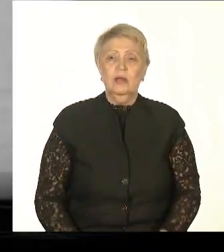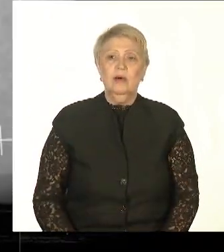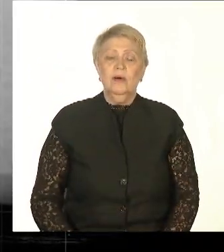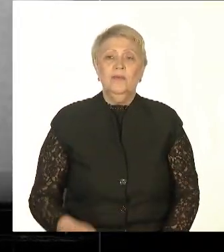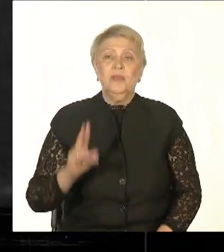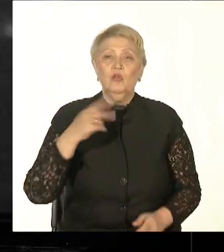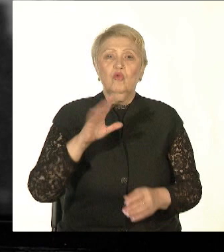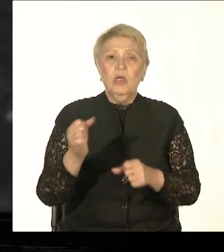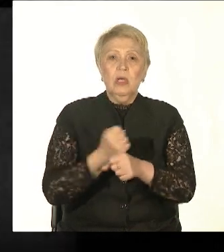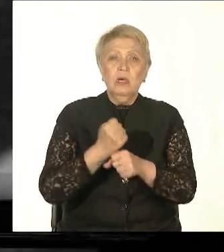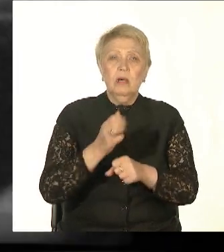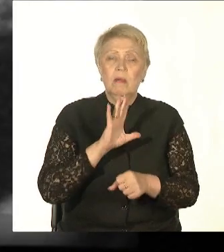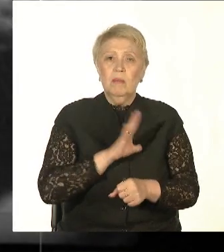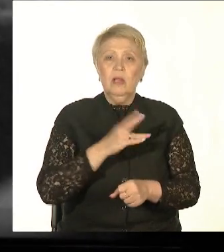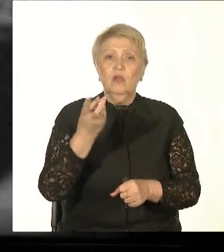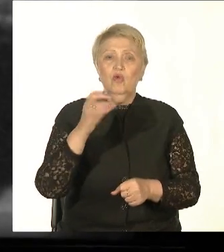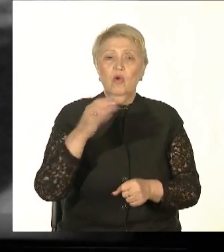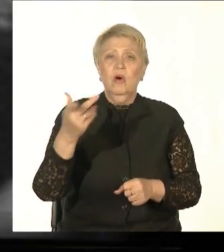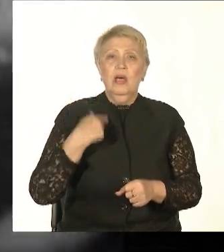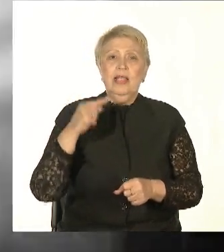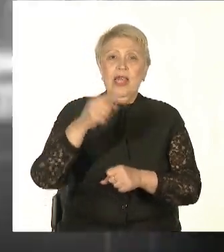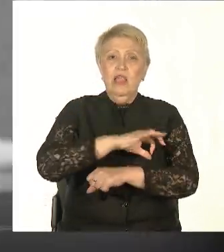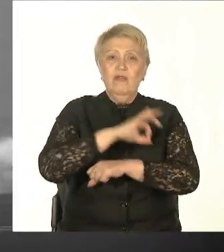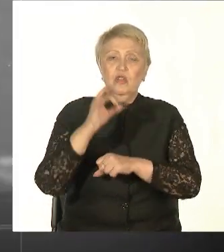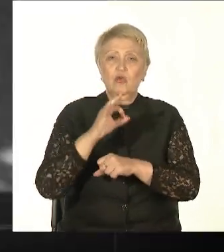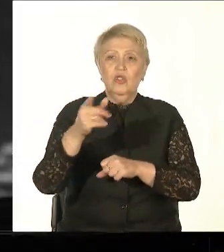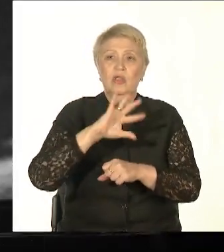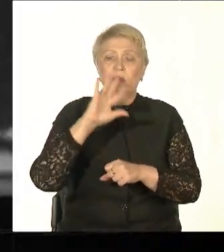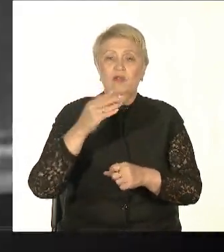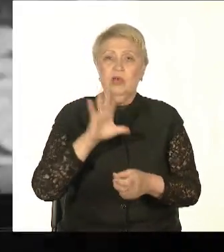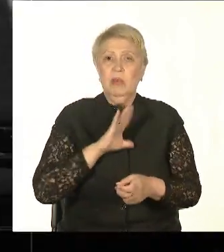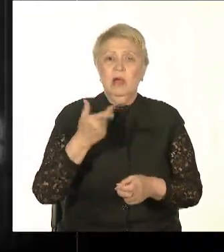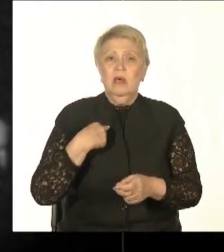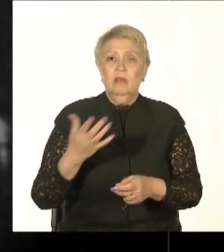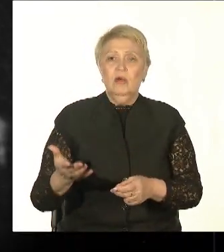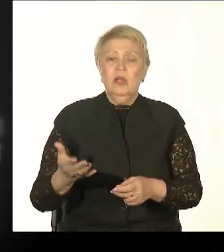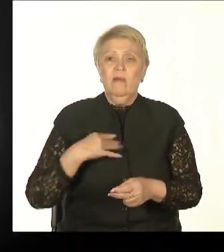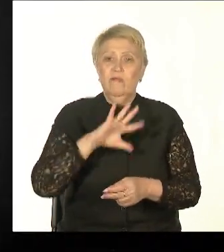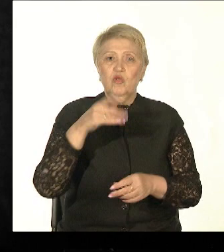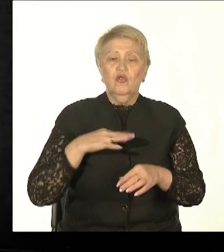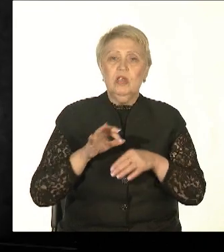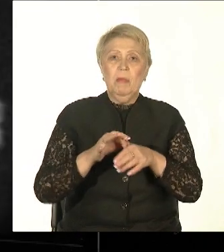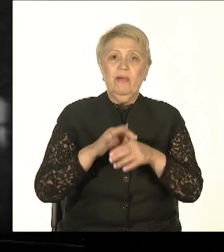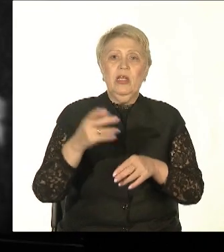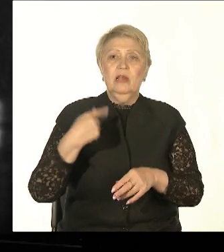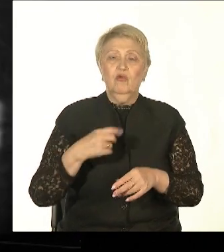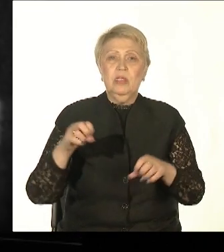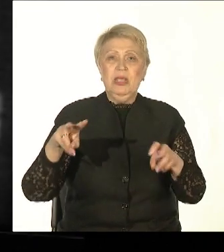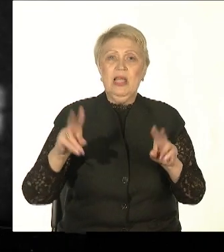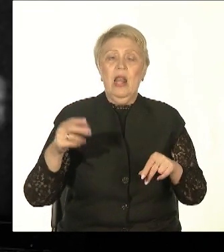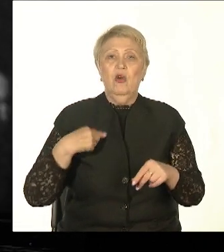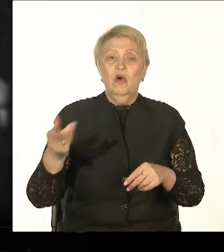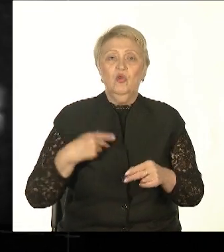силами, а затем особая дальневосточная Красная Армия и Амурская флотилия провели наступательную операцию, и статус КВЖД